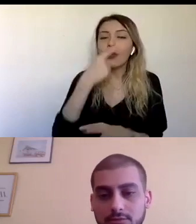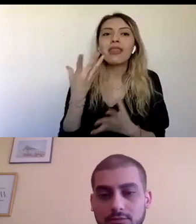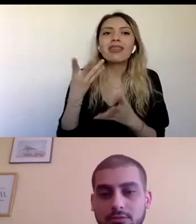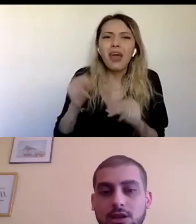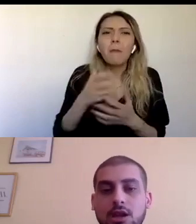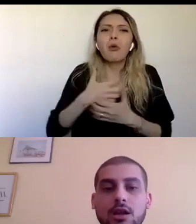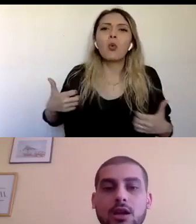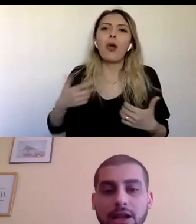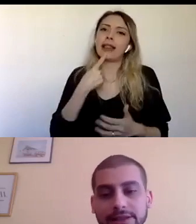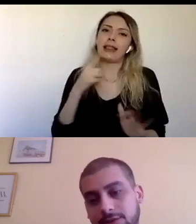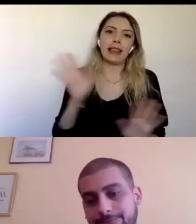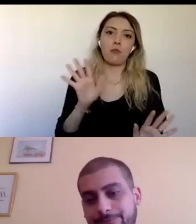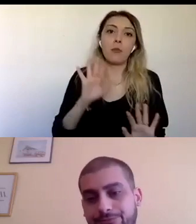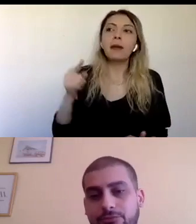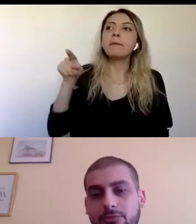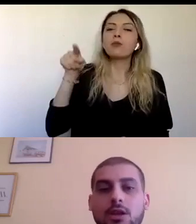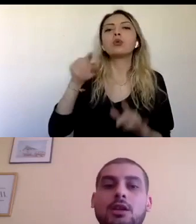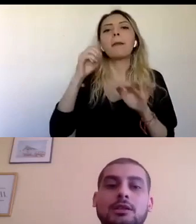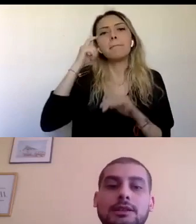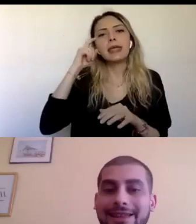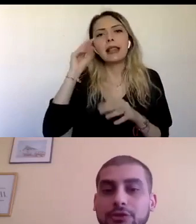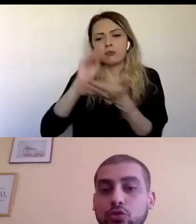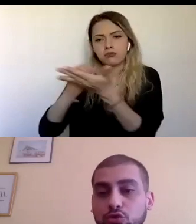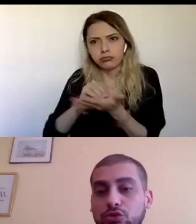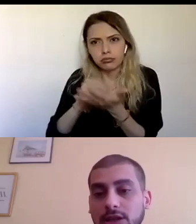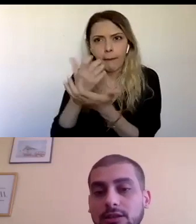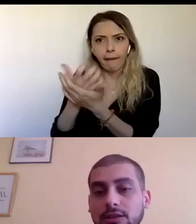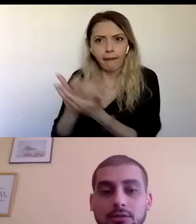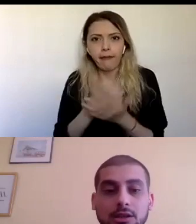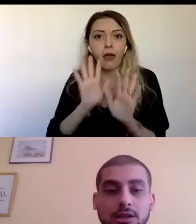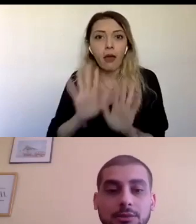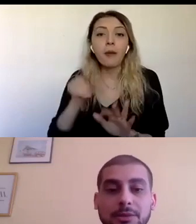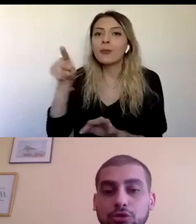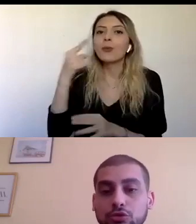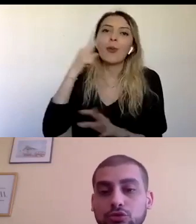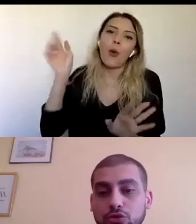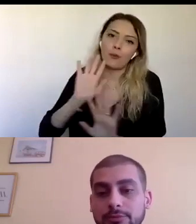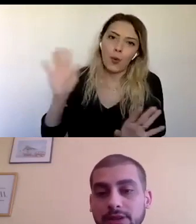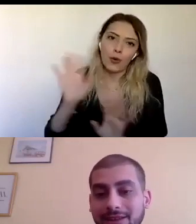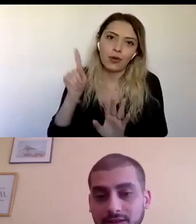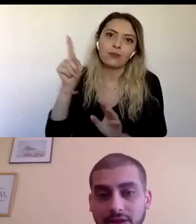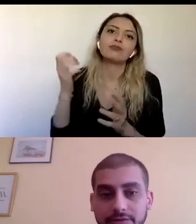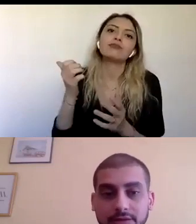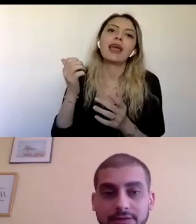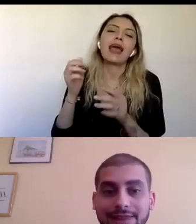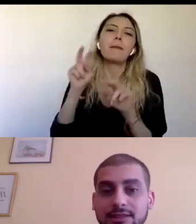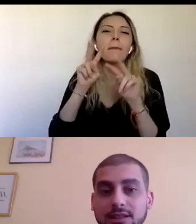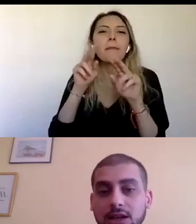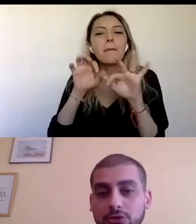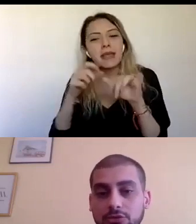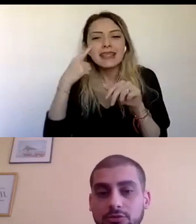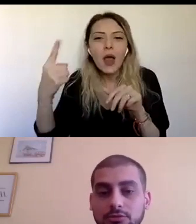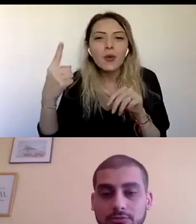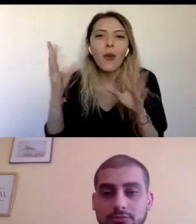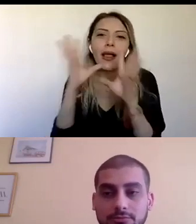değil. Ancak kendi sunucunuza bir bulut sunucu kurma imkanınız var.